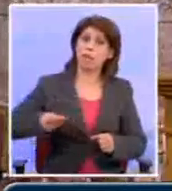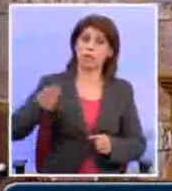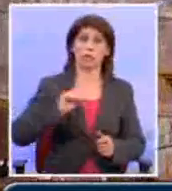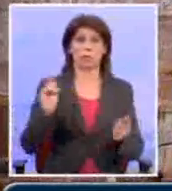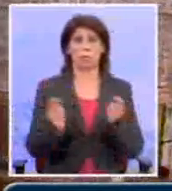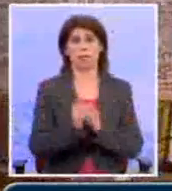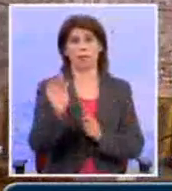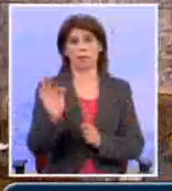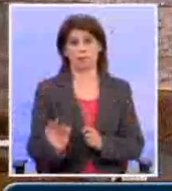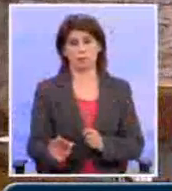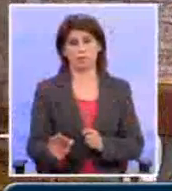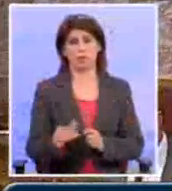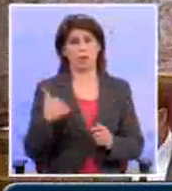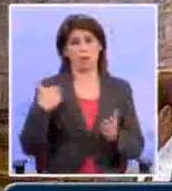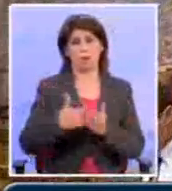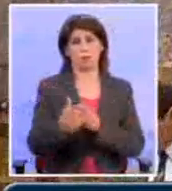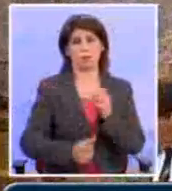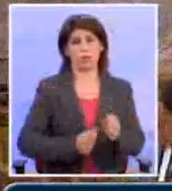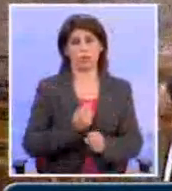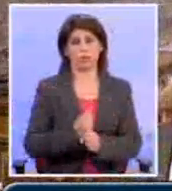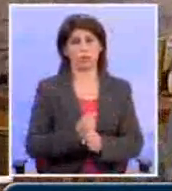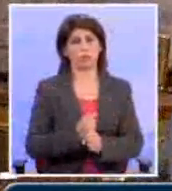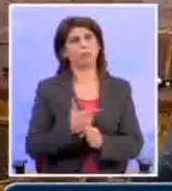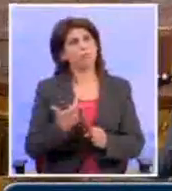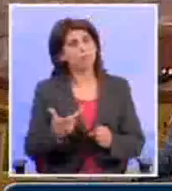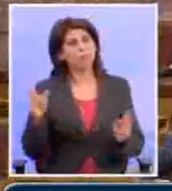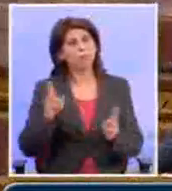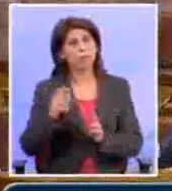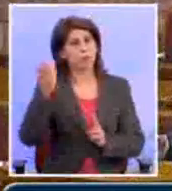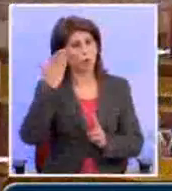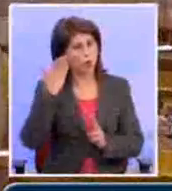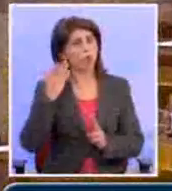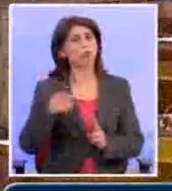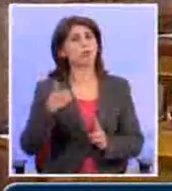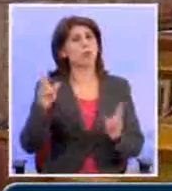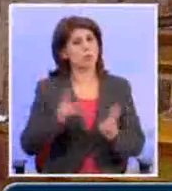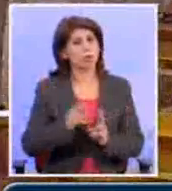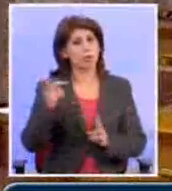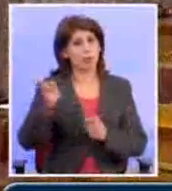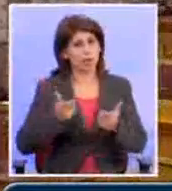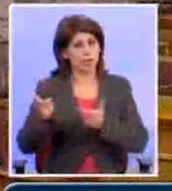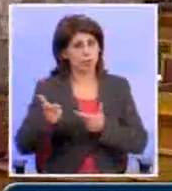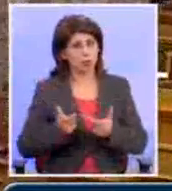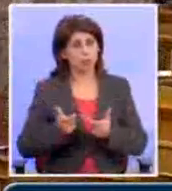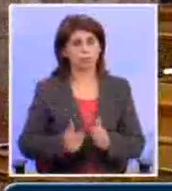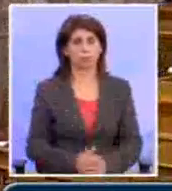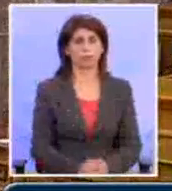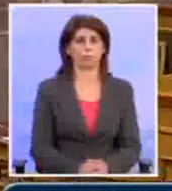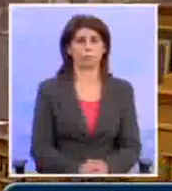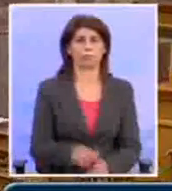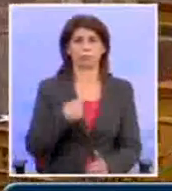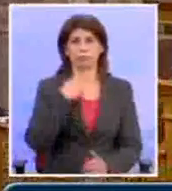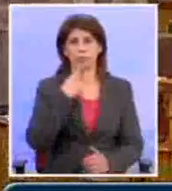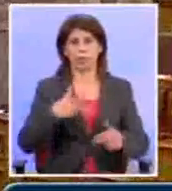μεταρρυθμίσεις όλα αυτά τα χρόνια, που θα εξορθολόγησαν, θα μείωναν το κόστος, θα μείωναν το δανεισμό, είπε ο